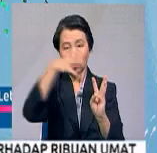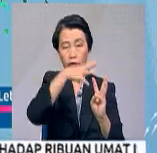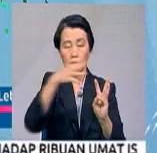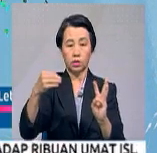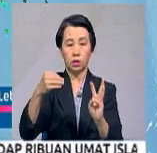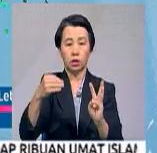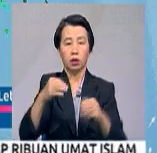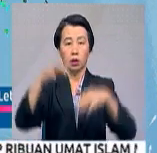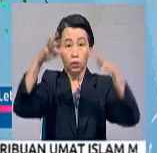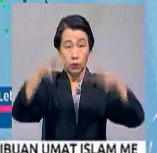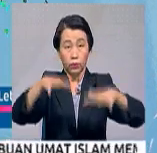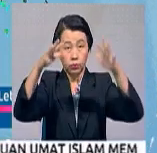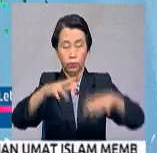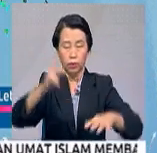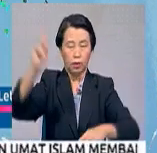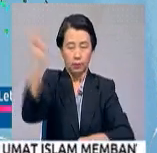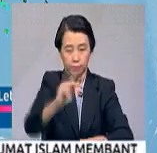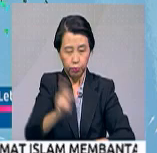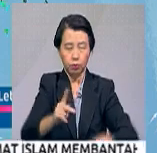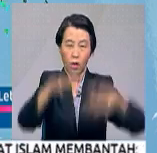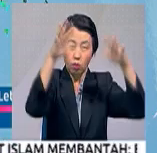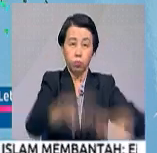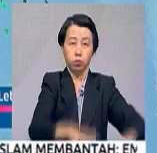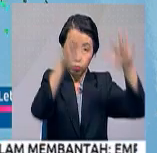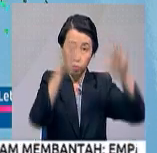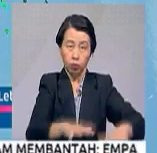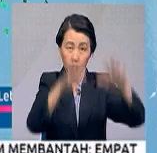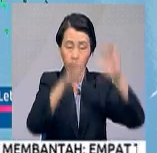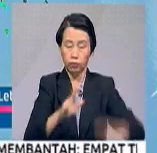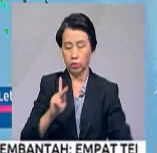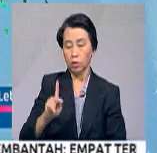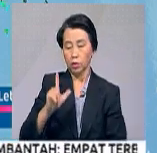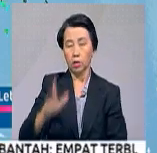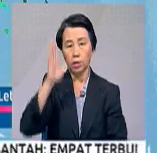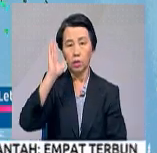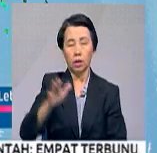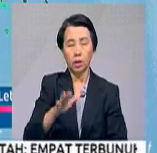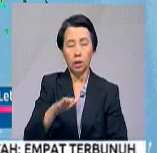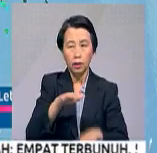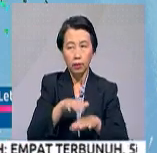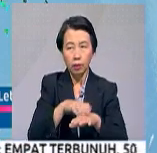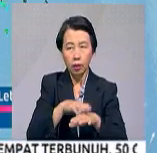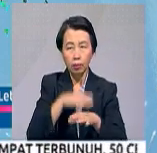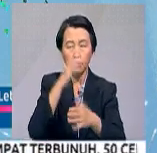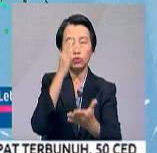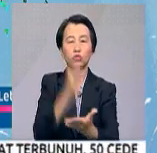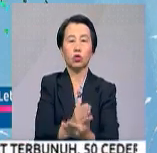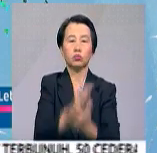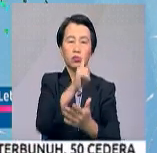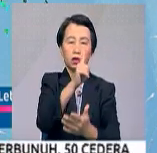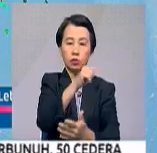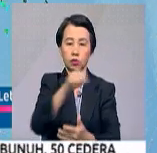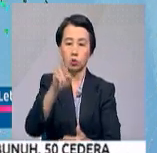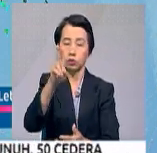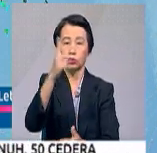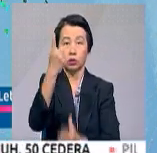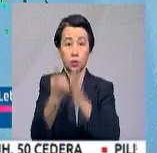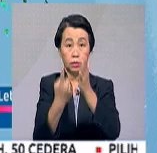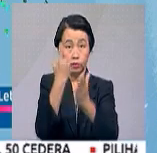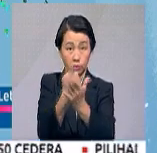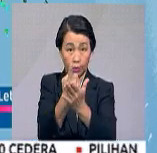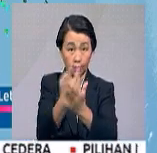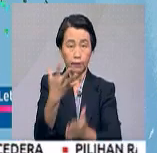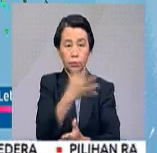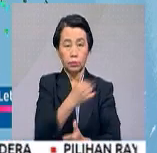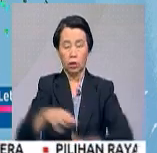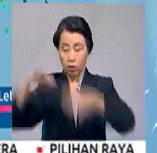keadaan hujan beserta petir, hujan lebat di Lembah Kelang ini dijangkakan akan beransur-ansur reda dalam tempoh 1 hingga 2 jam. Manakala hujan